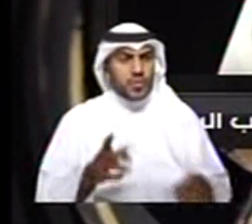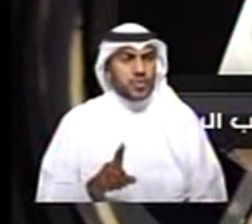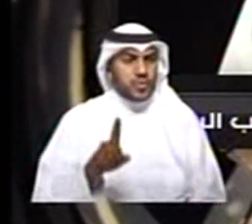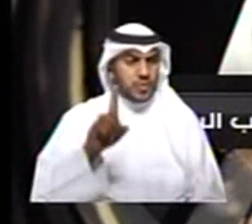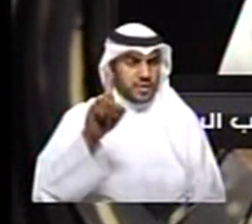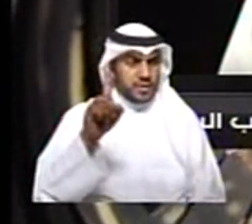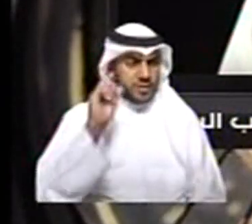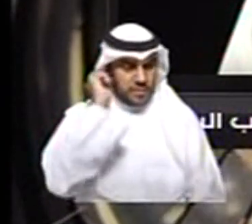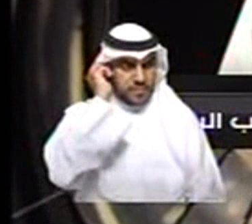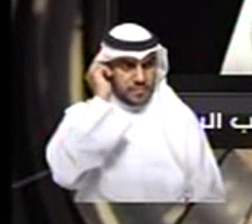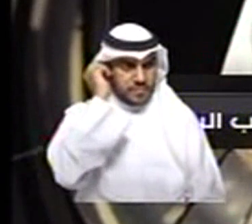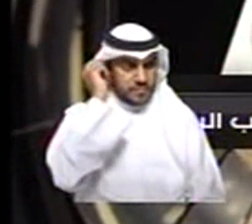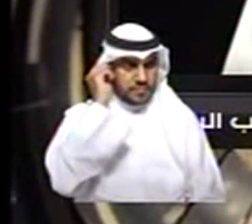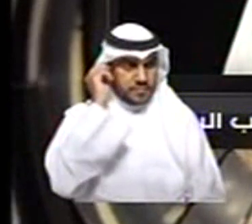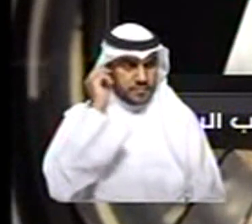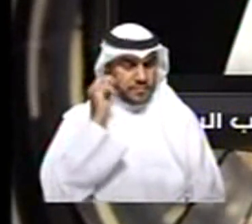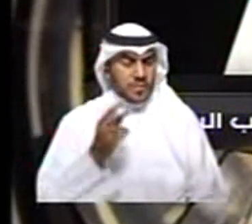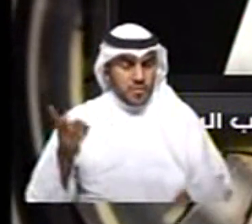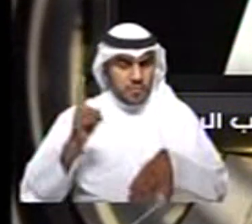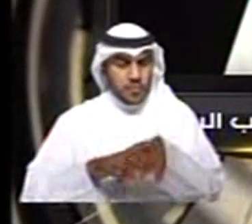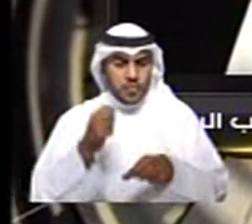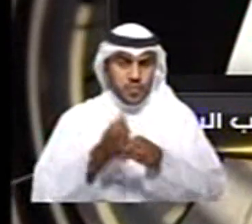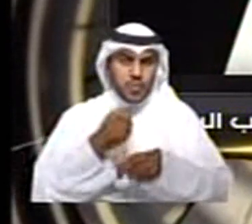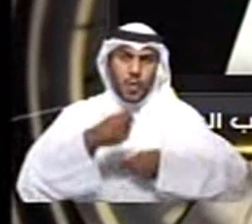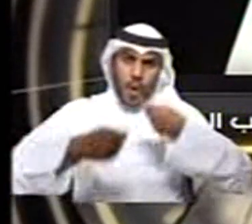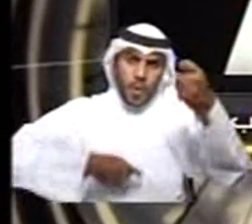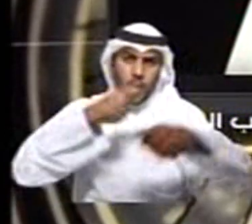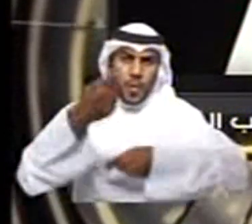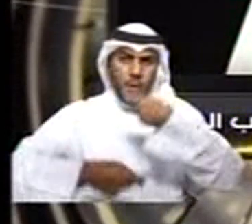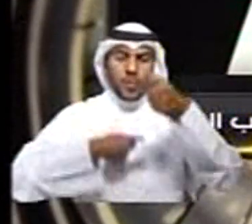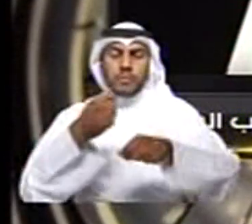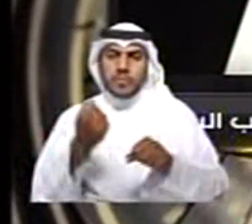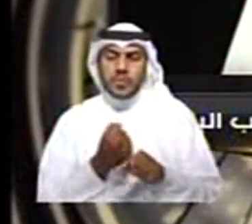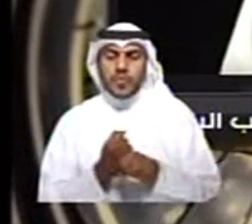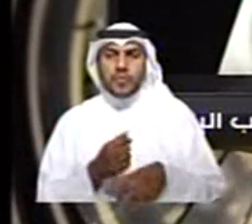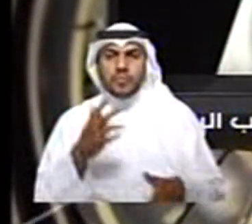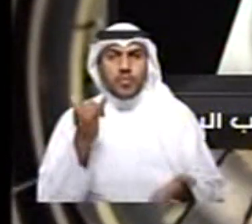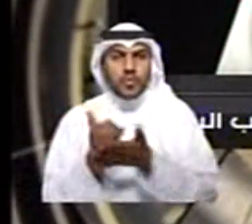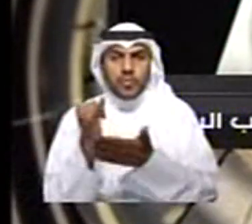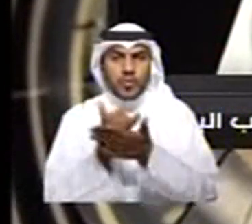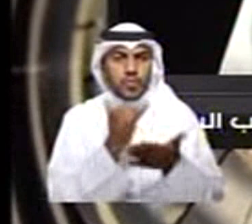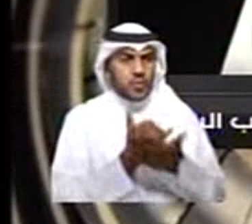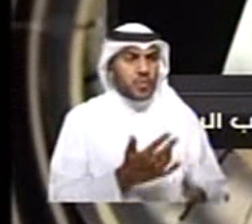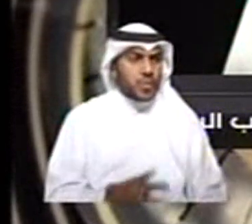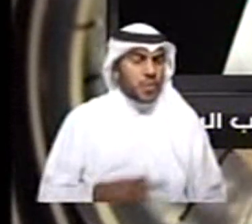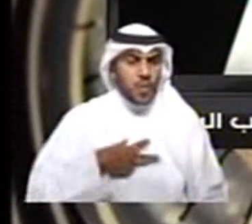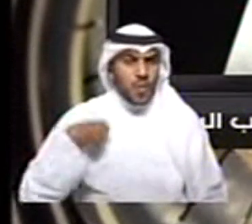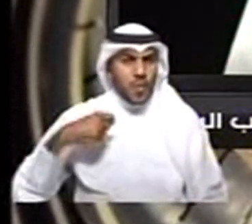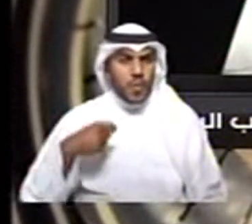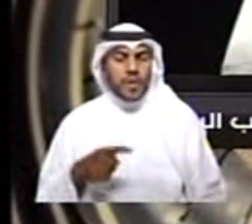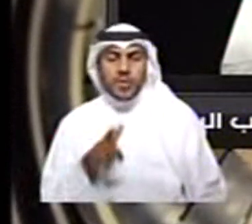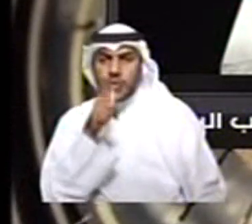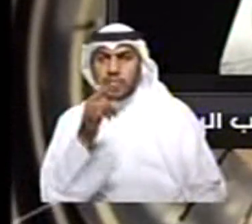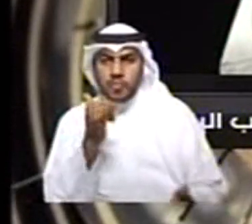قدم وساق. حقيقة متابعة حثيثة ومستمرة وشخصية من معالي وزير الأشغال